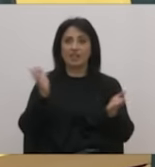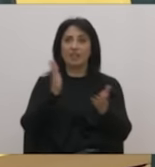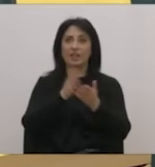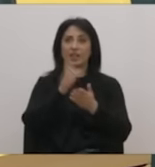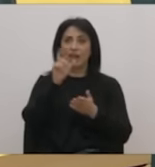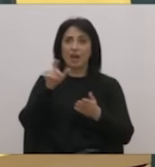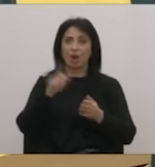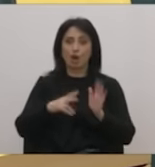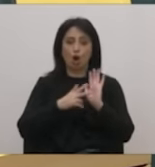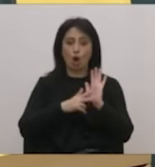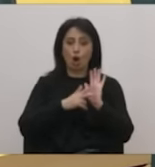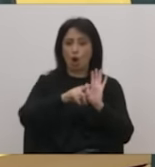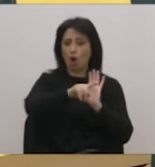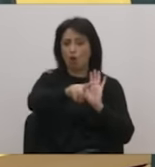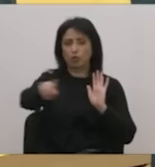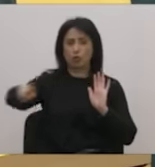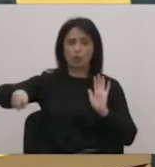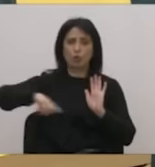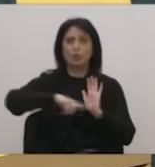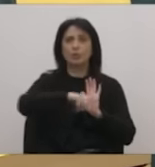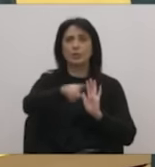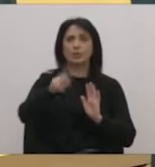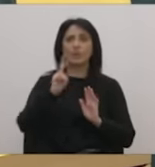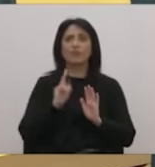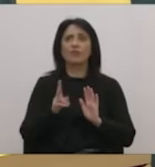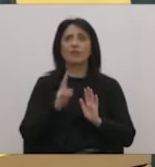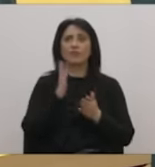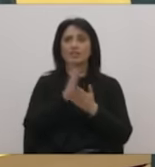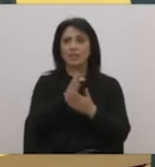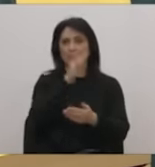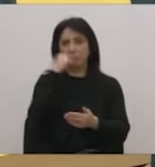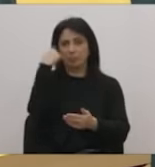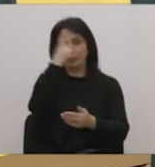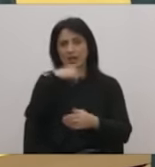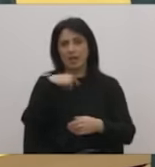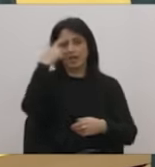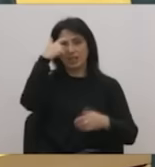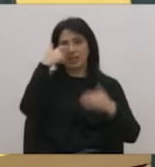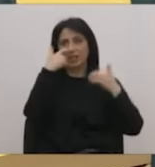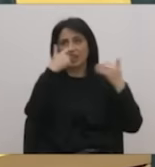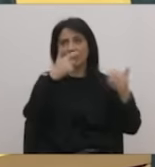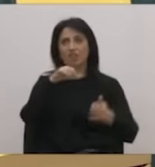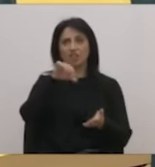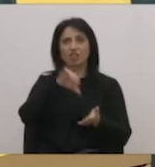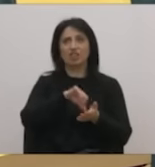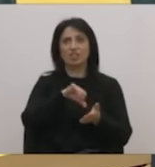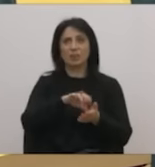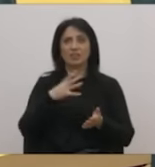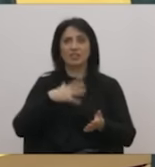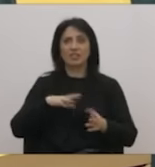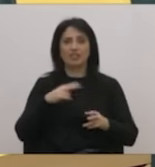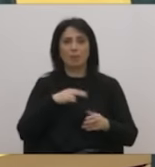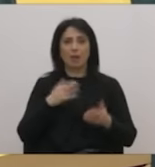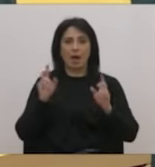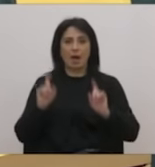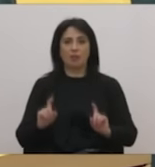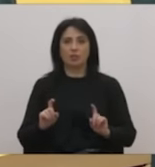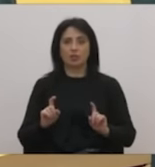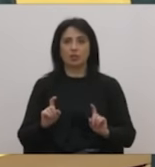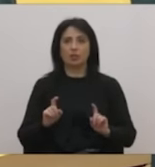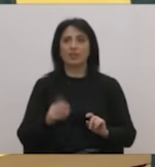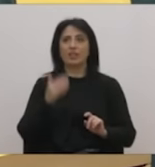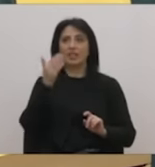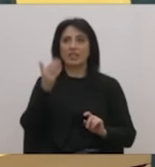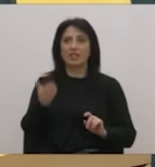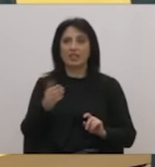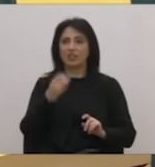ადამიანი 80-ვე წევრი აქ წარმომადგენელი, რომელიც არის პირადად ბიძინა ივანიშვილის წარმომადგენელი საქართველოს პარლამენტში. Თქვენ